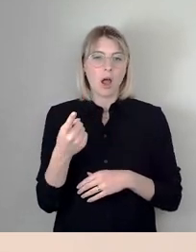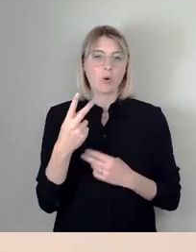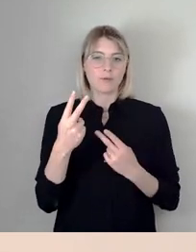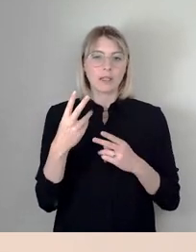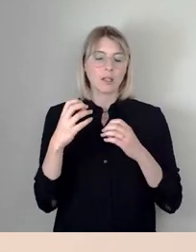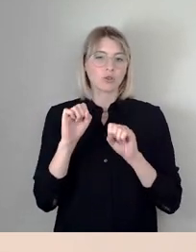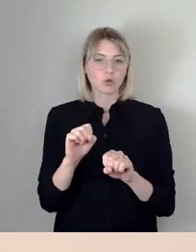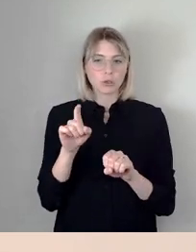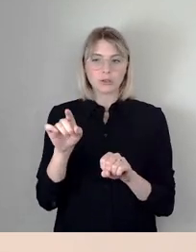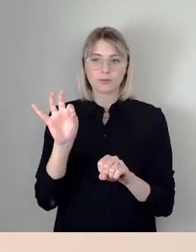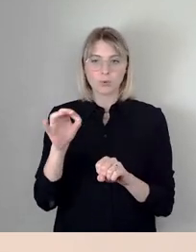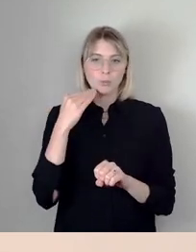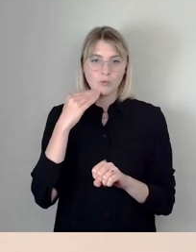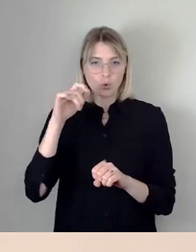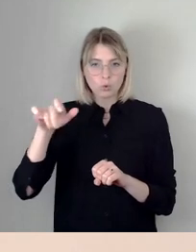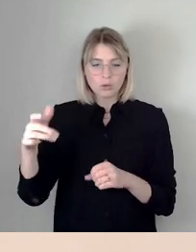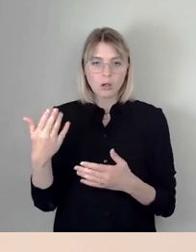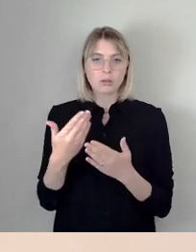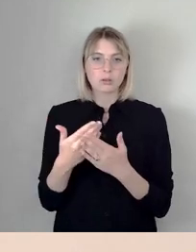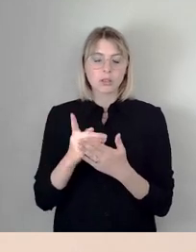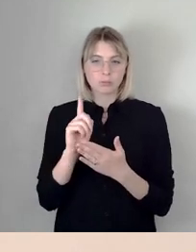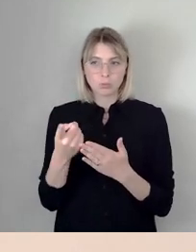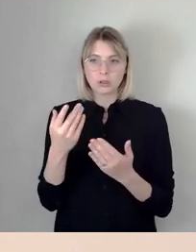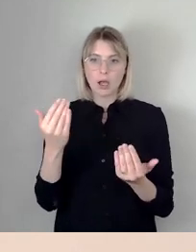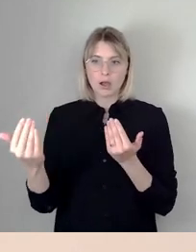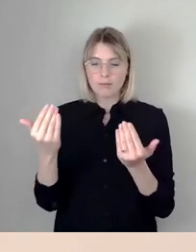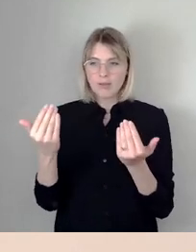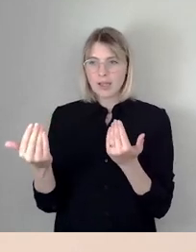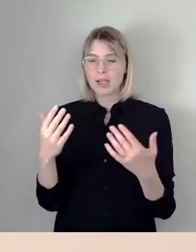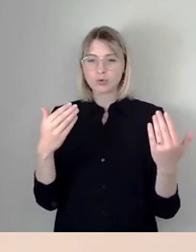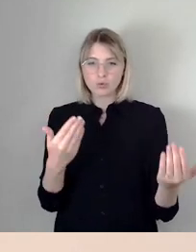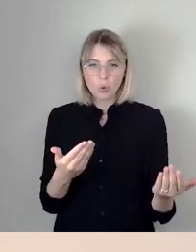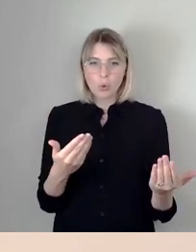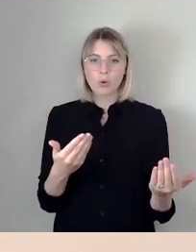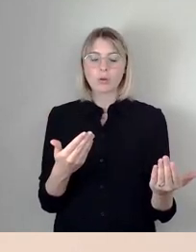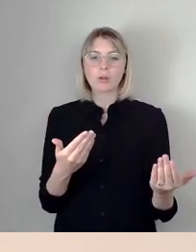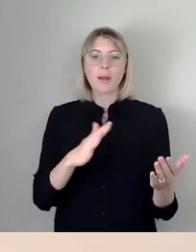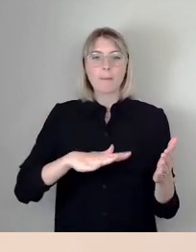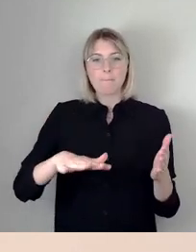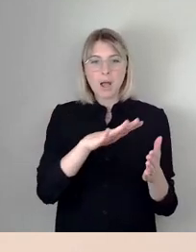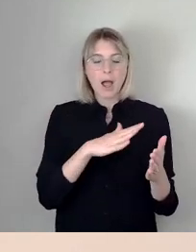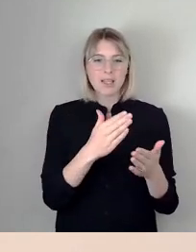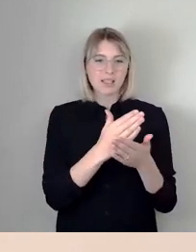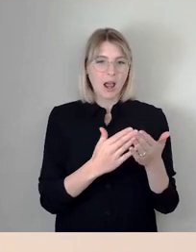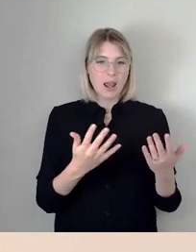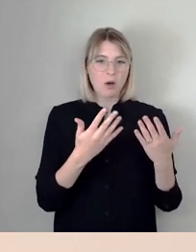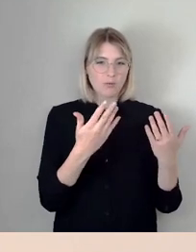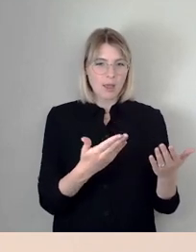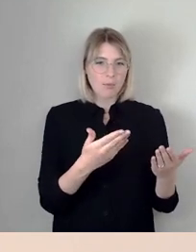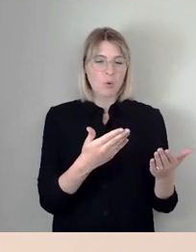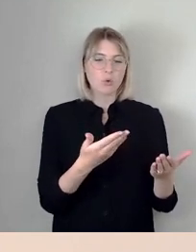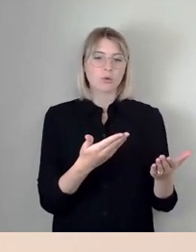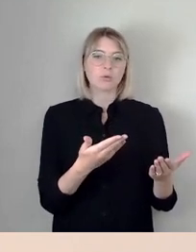Das gilt es natürlich abzuwägen. In dem Bereich, wo die Teilaufhebung vorgesehen ist, gibt es